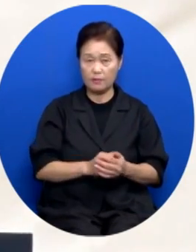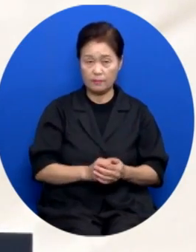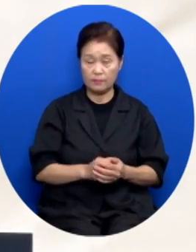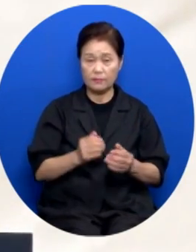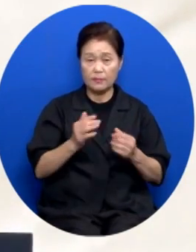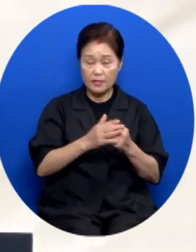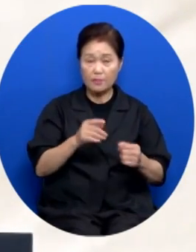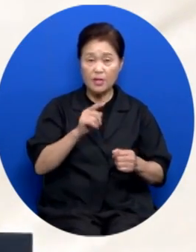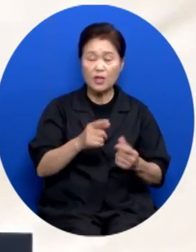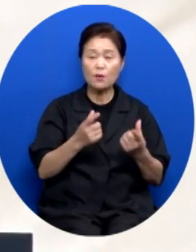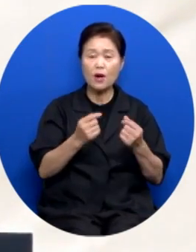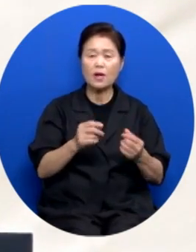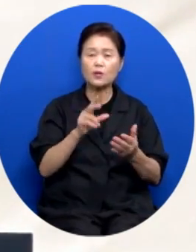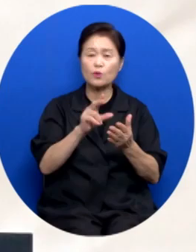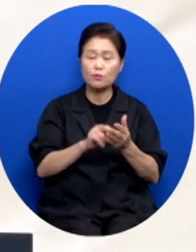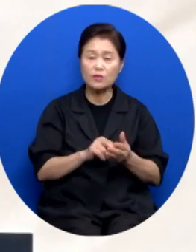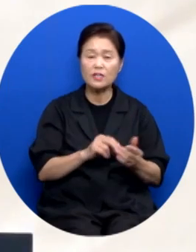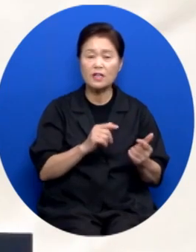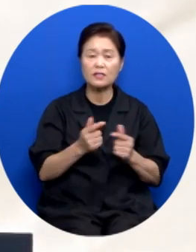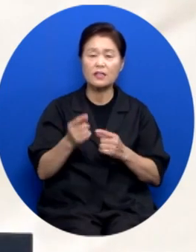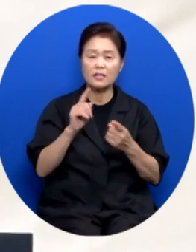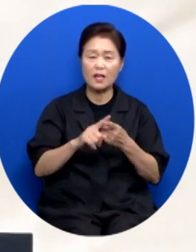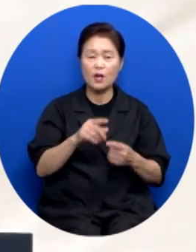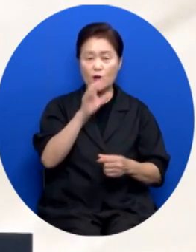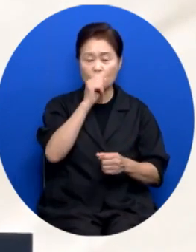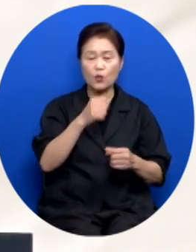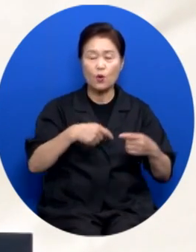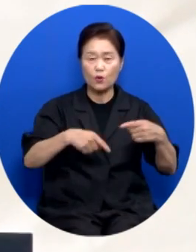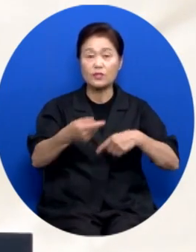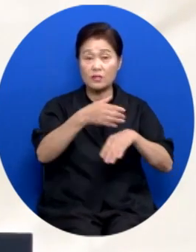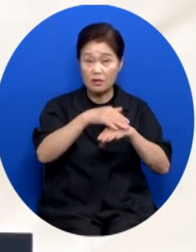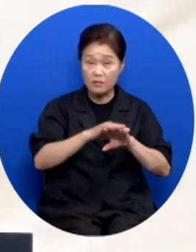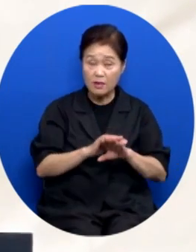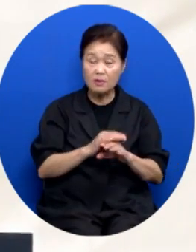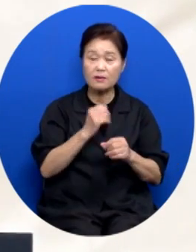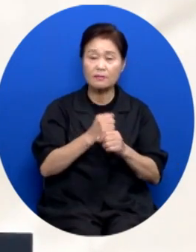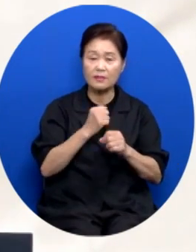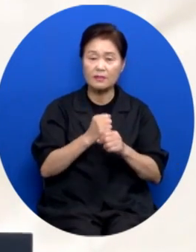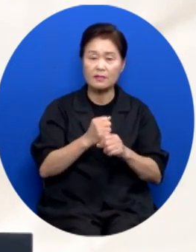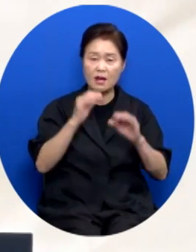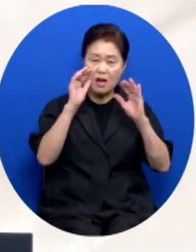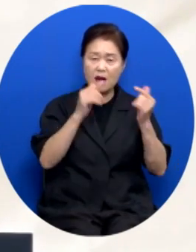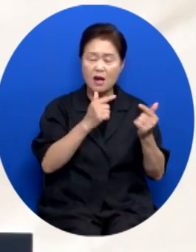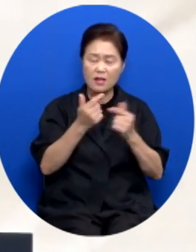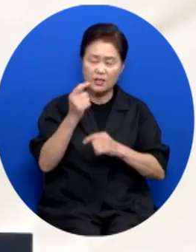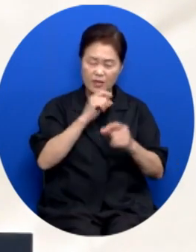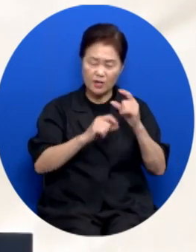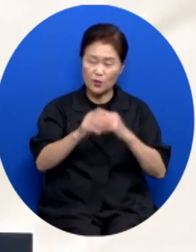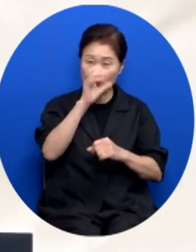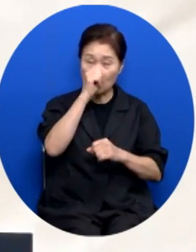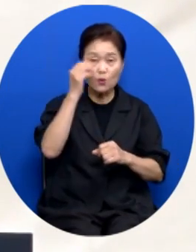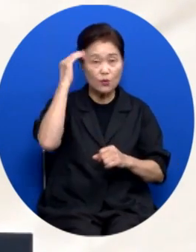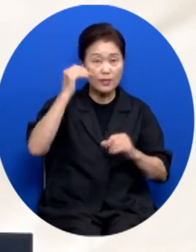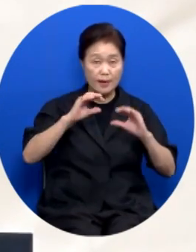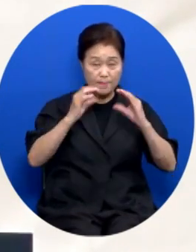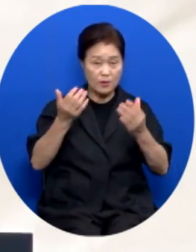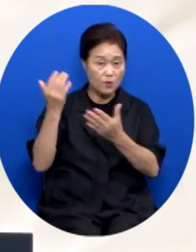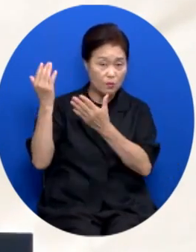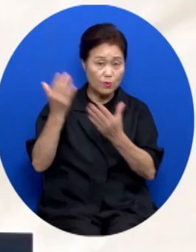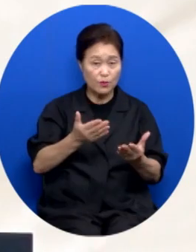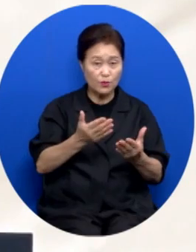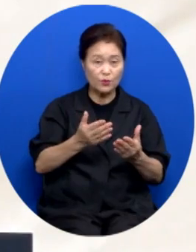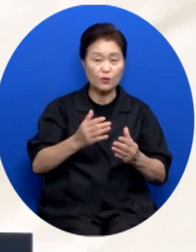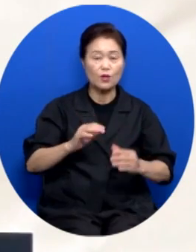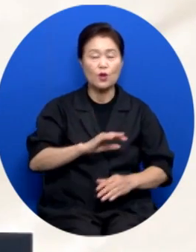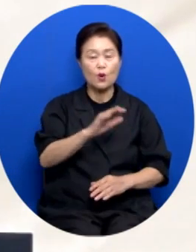기후, 과학기술에 대해서 정말 좋은 정책들 만들어서 우리 아이들에게 더 좋은 대한민국